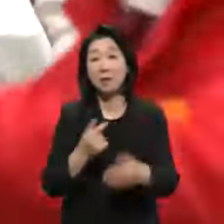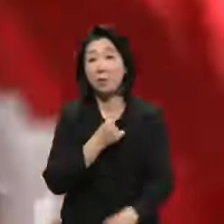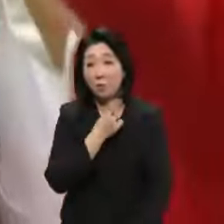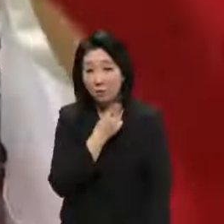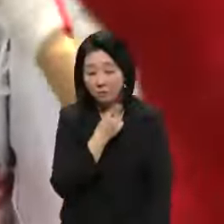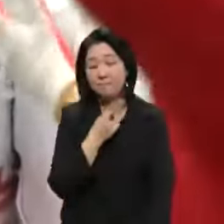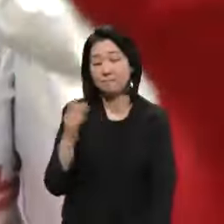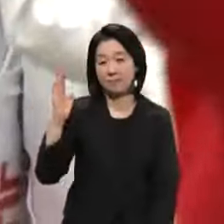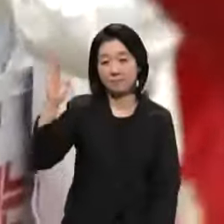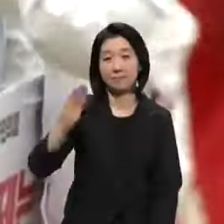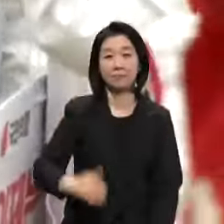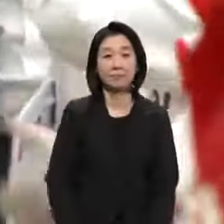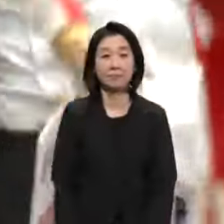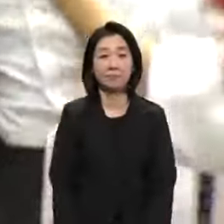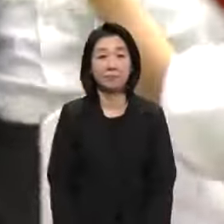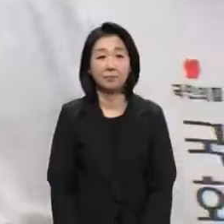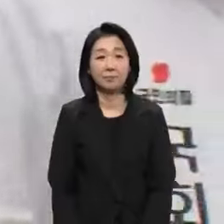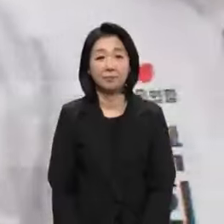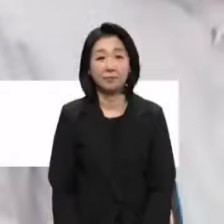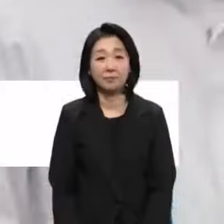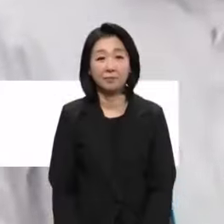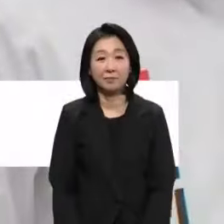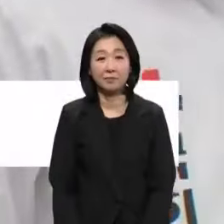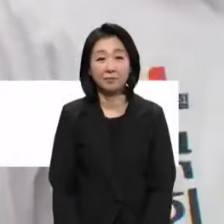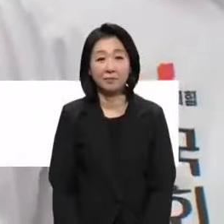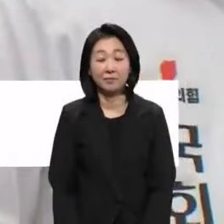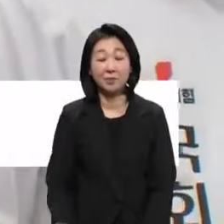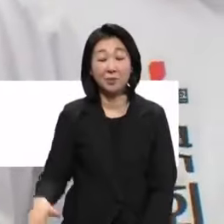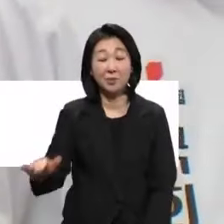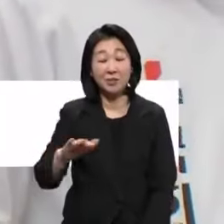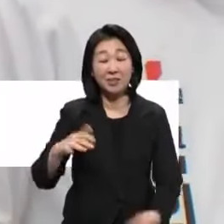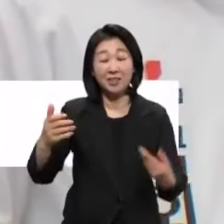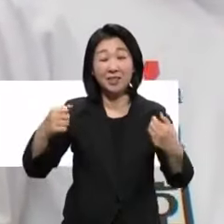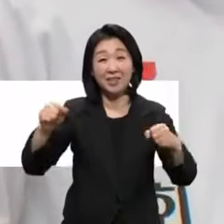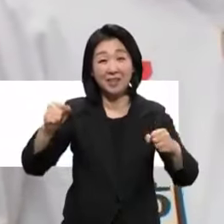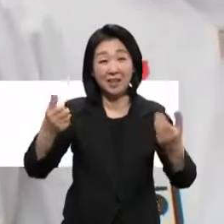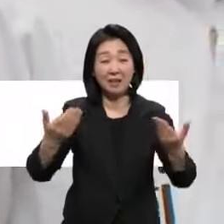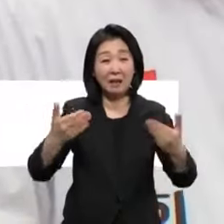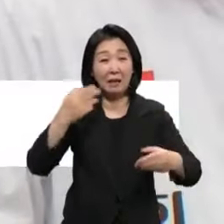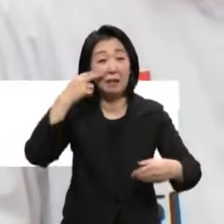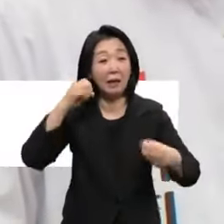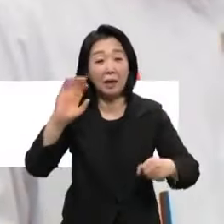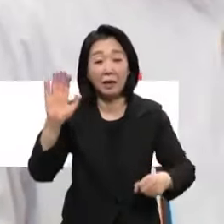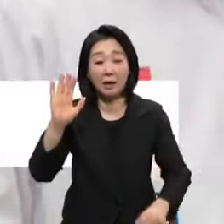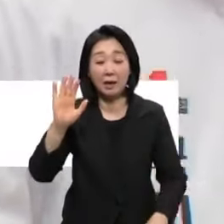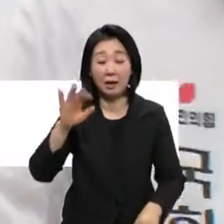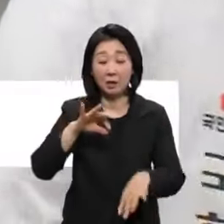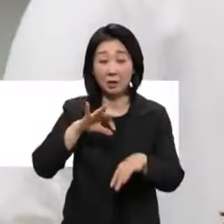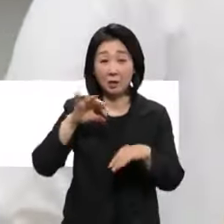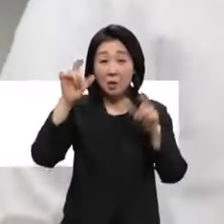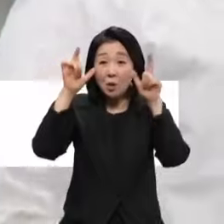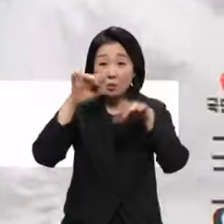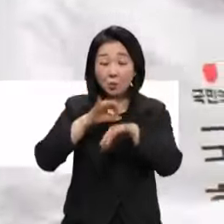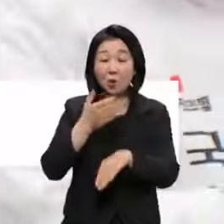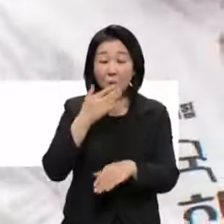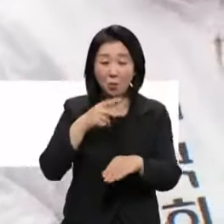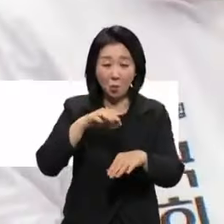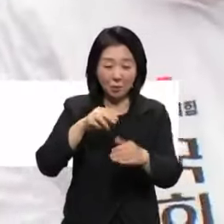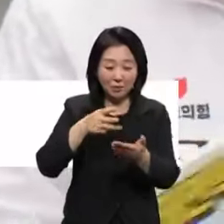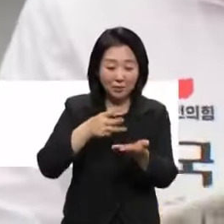싶다고 강조했습니다. 저희는 일하는 척하지 않겠습니다. 저희는 소고기 먹고 삼겹살 먹은 척하지